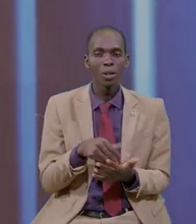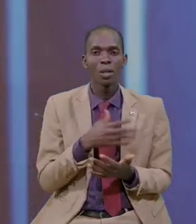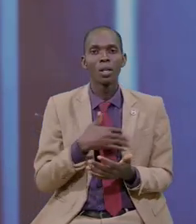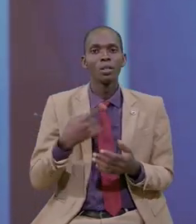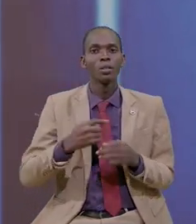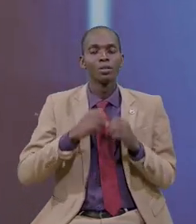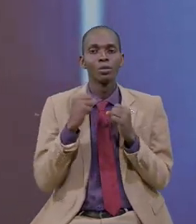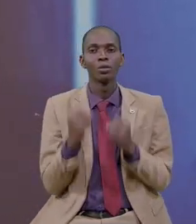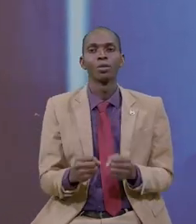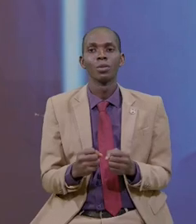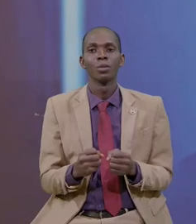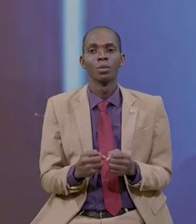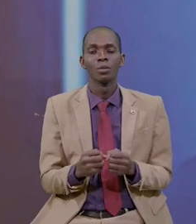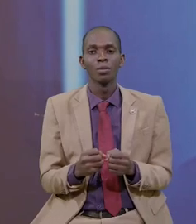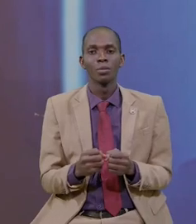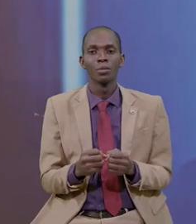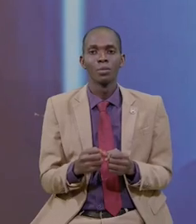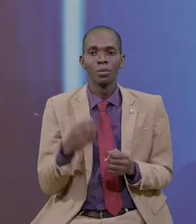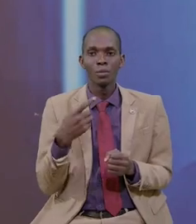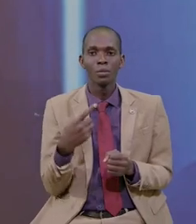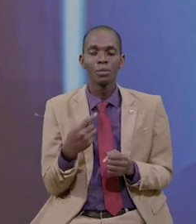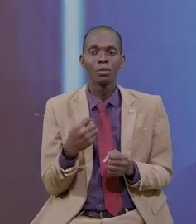fort étant un,